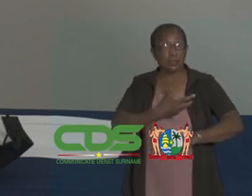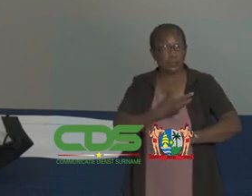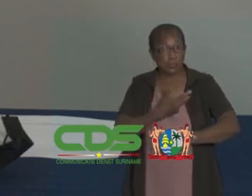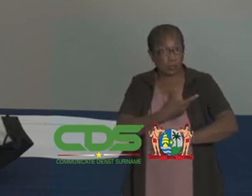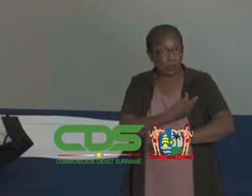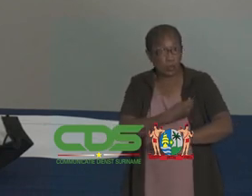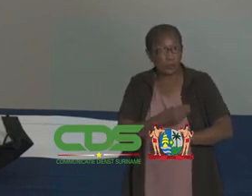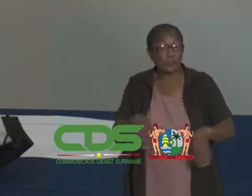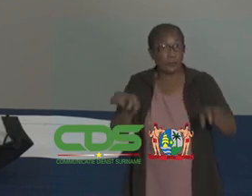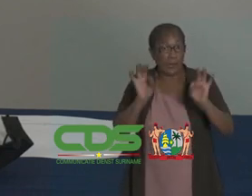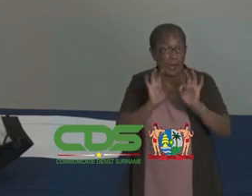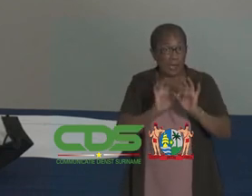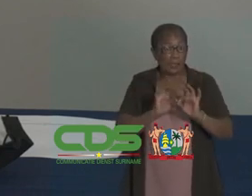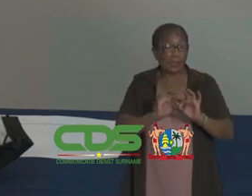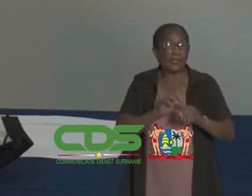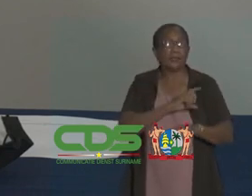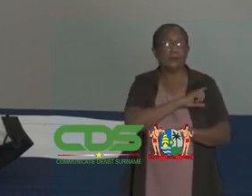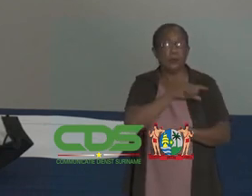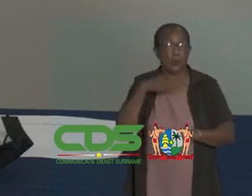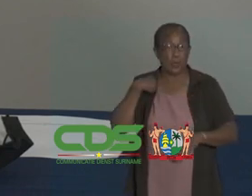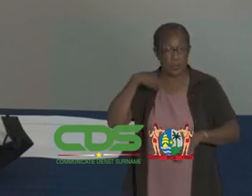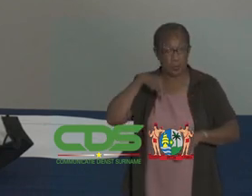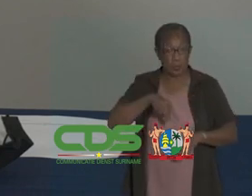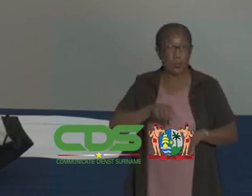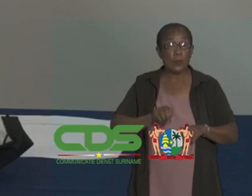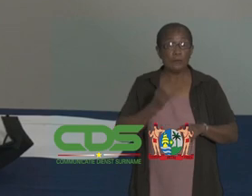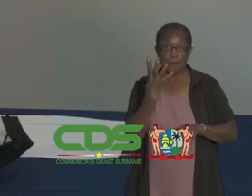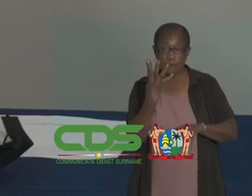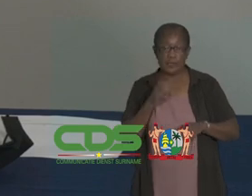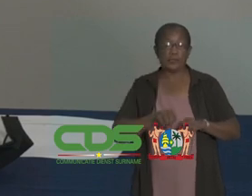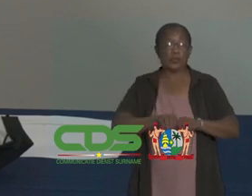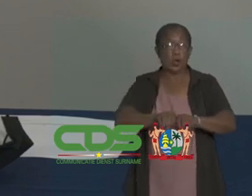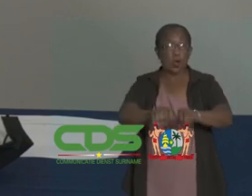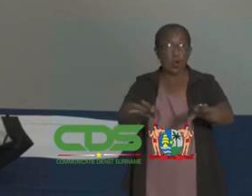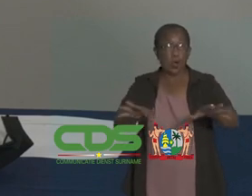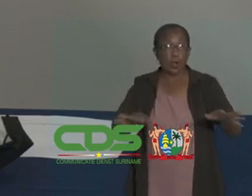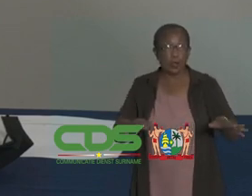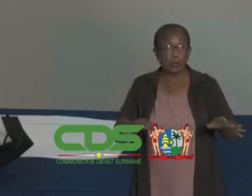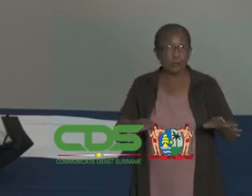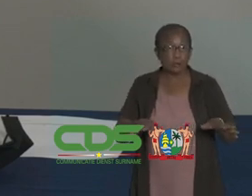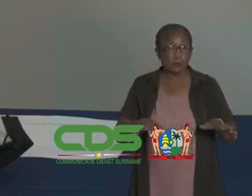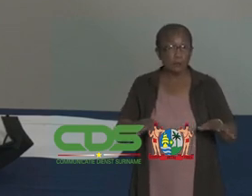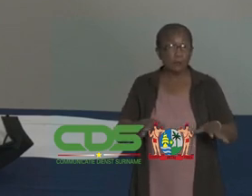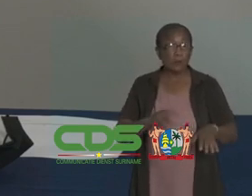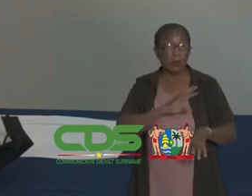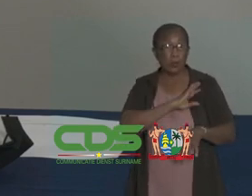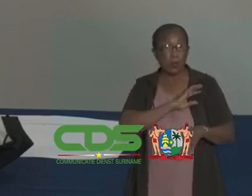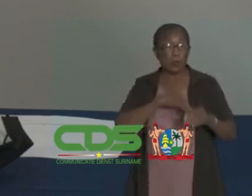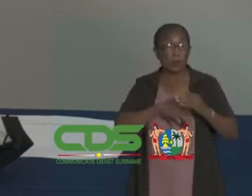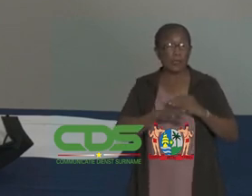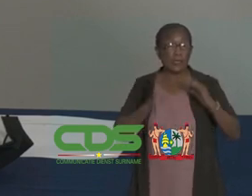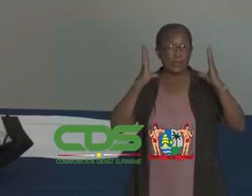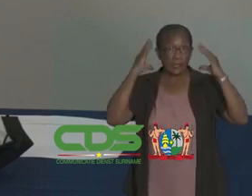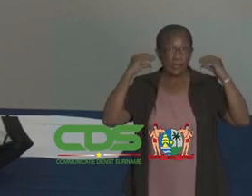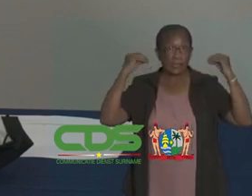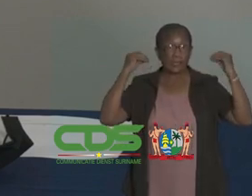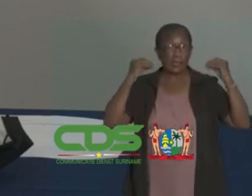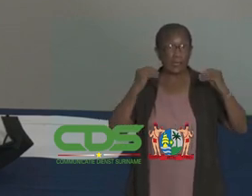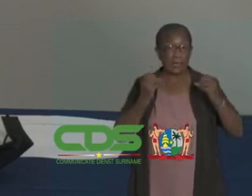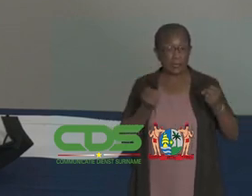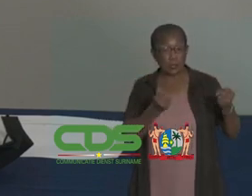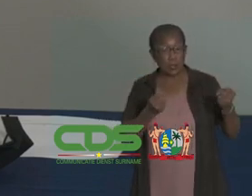zijn, zijn wij al in de vierde golf. Dus al ruim van tevoren, ik denk dat jullie de berichten uit Nederland ook wel volgen. In